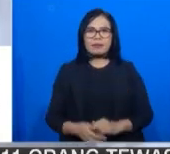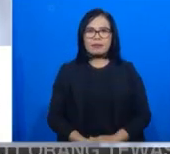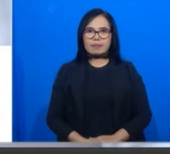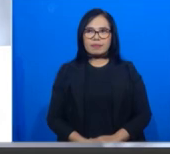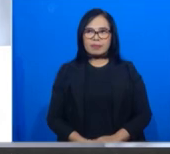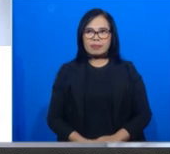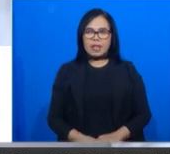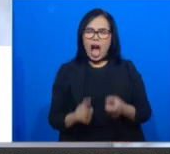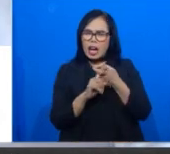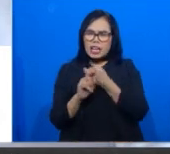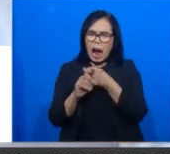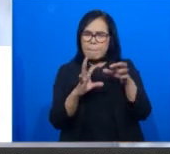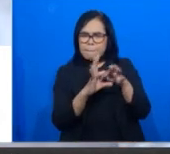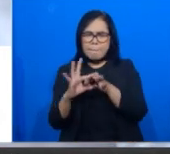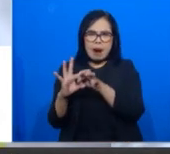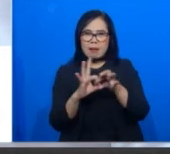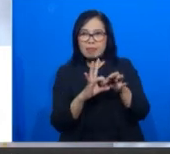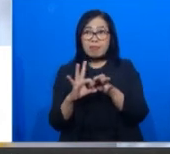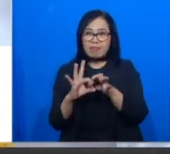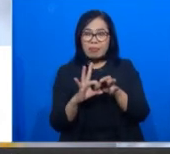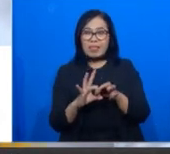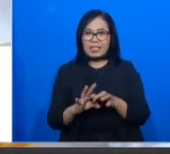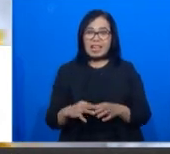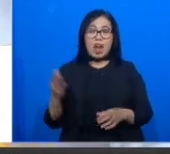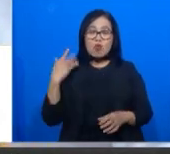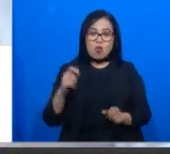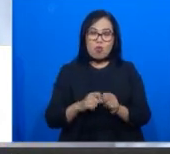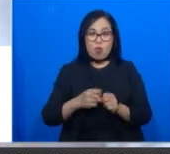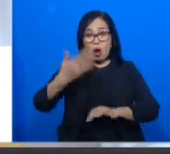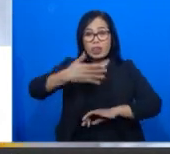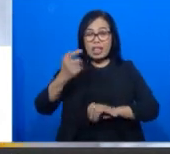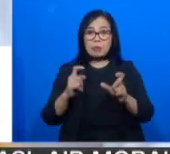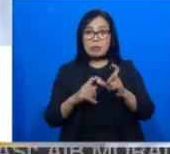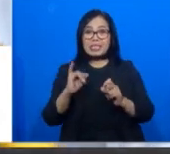Apalagi keakraban kami ini memang setelah Sidul Anak Sekolahan tahun 92.